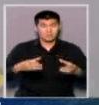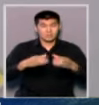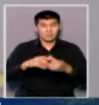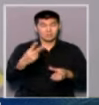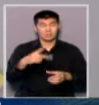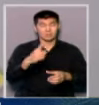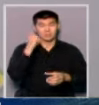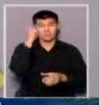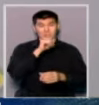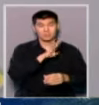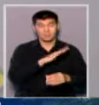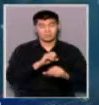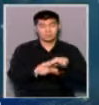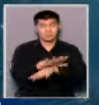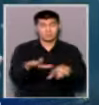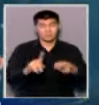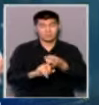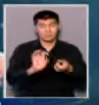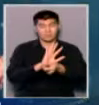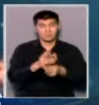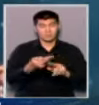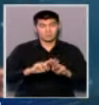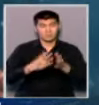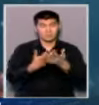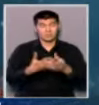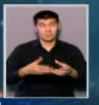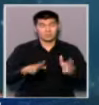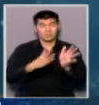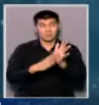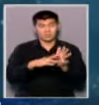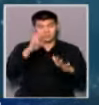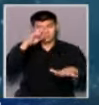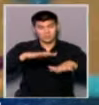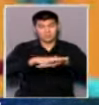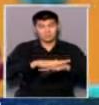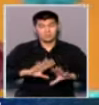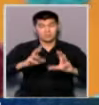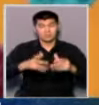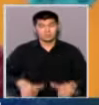июня 2021 года уже распространился в более чем 90 странах мира.